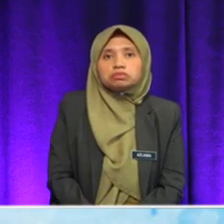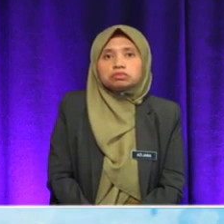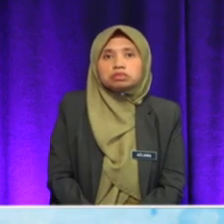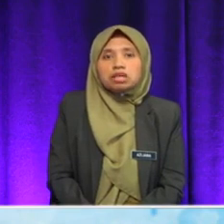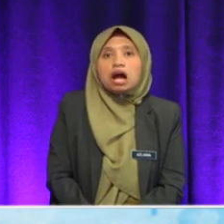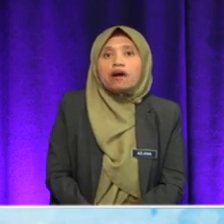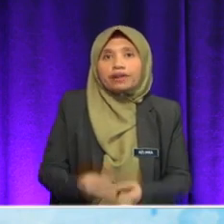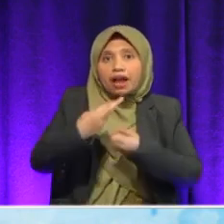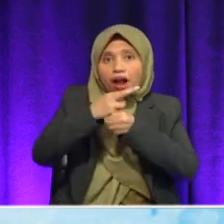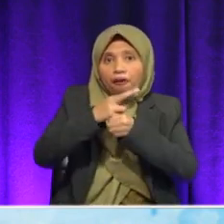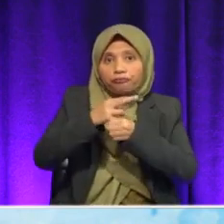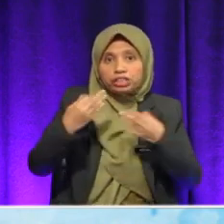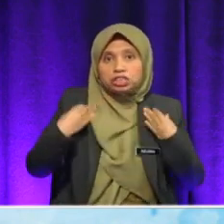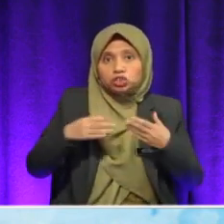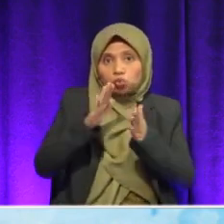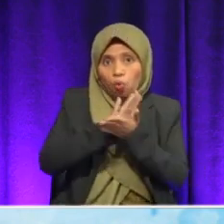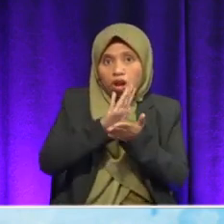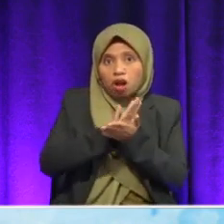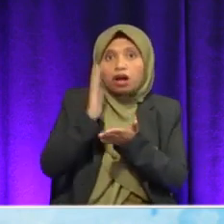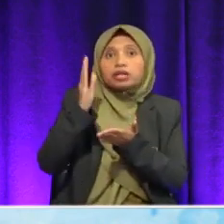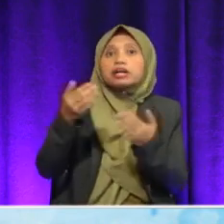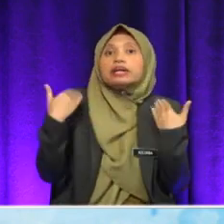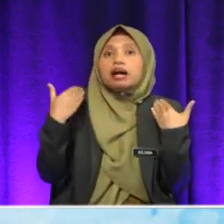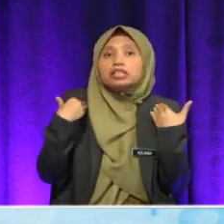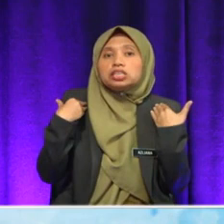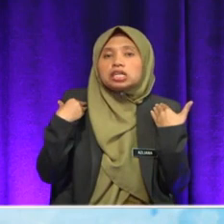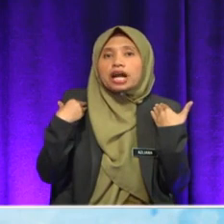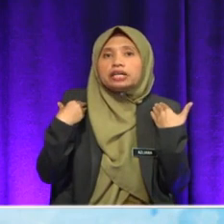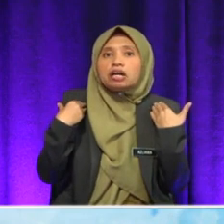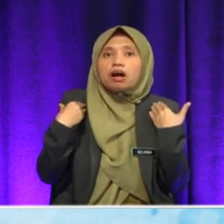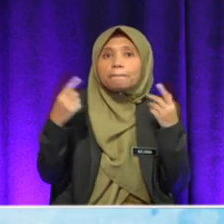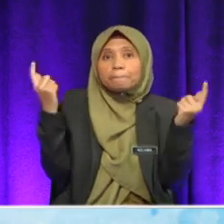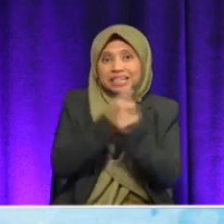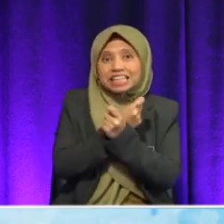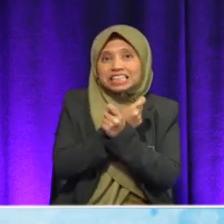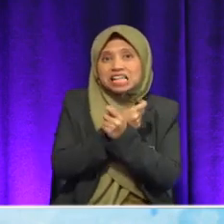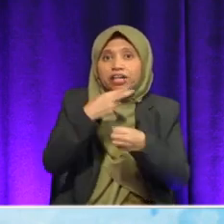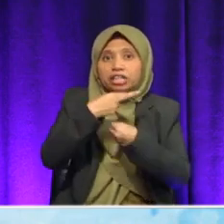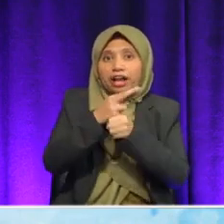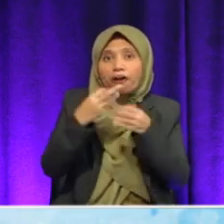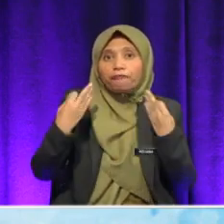anda akan menganjurkan pertandingan mereka fashion pakaian bertemakan